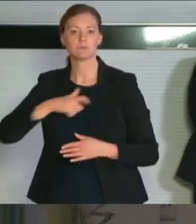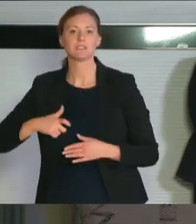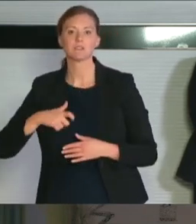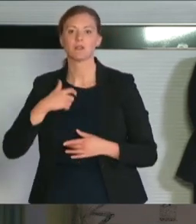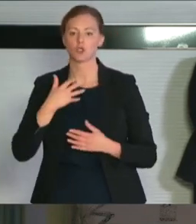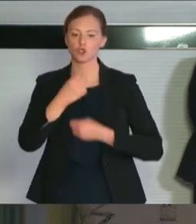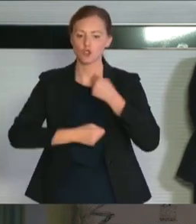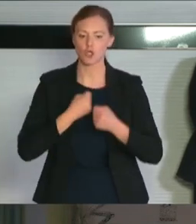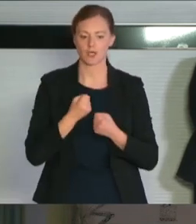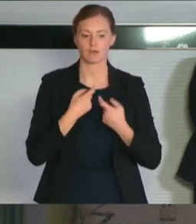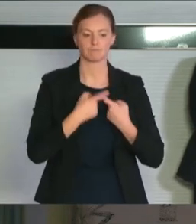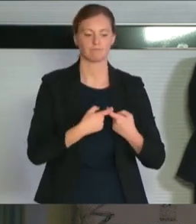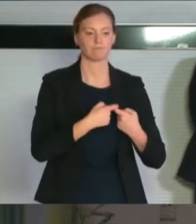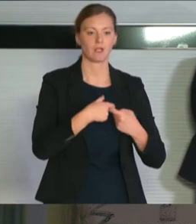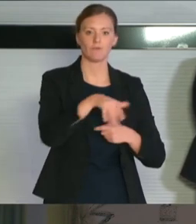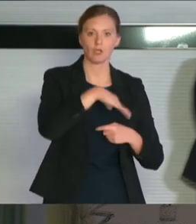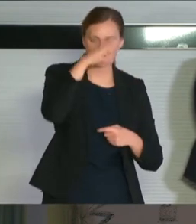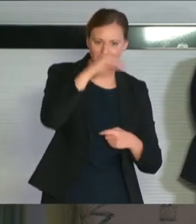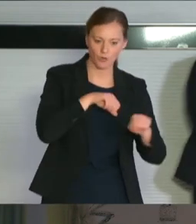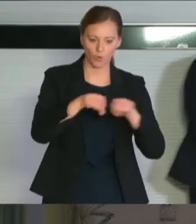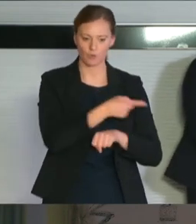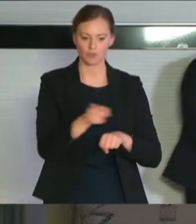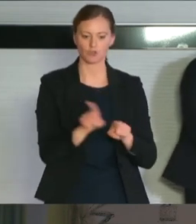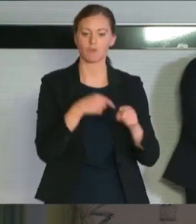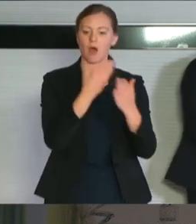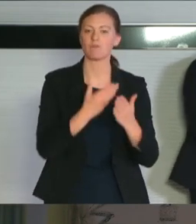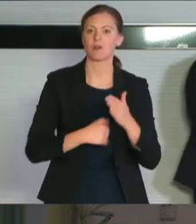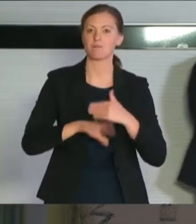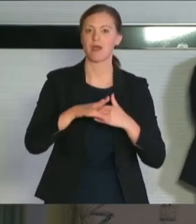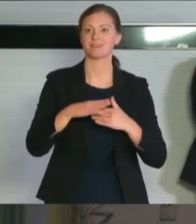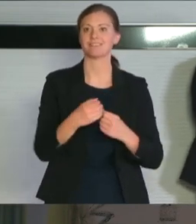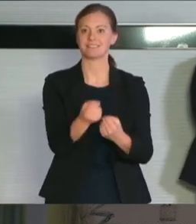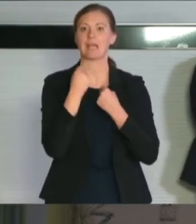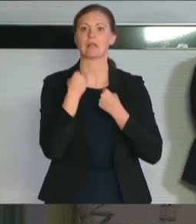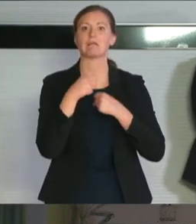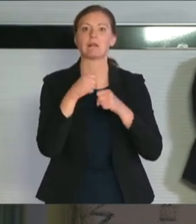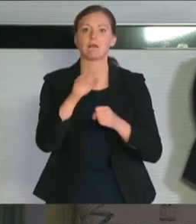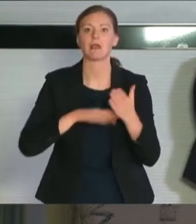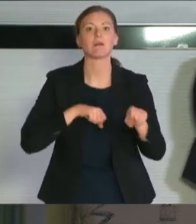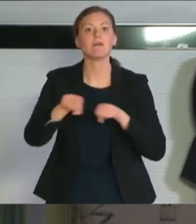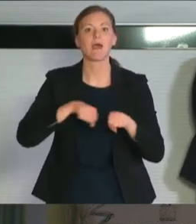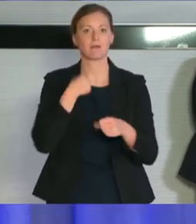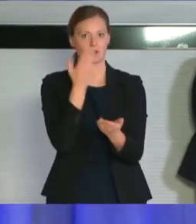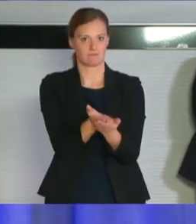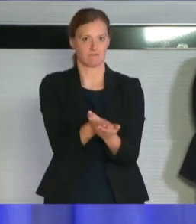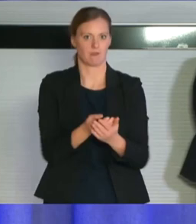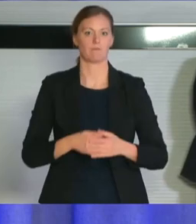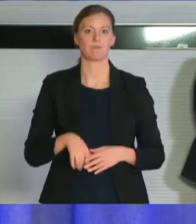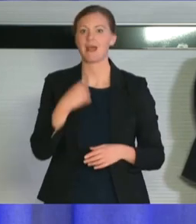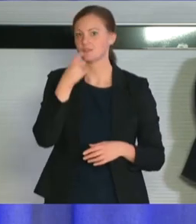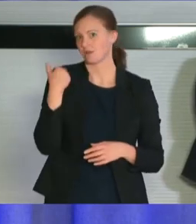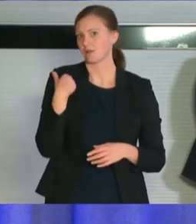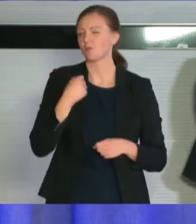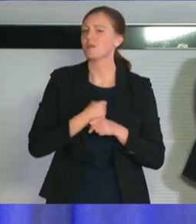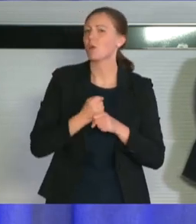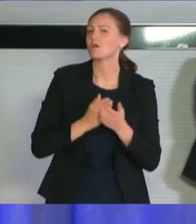og fylkesmenn som iverksetter og eller anbefaler mer inngripende tiltak enn det regjeringen har uttalt? Ja, jeg sa nettopp at vi holder på å jobbe